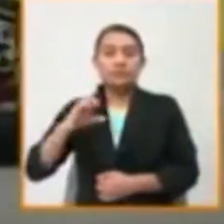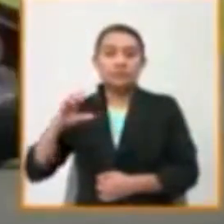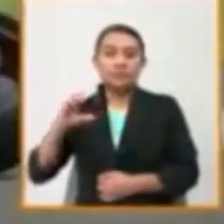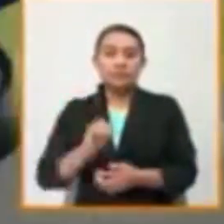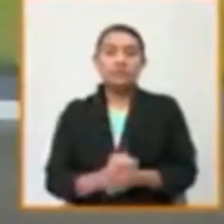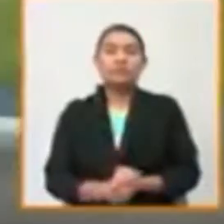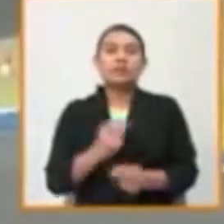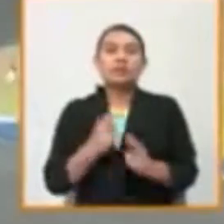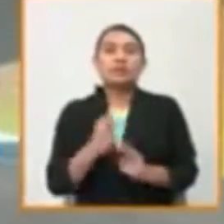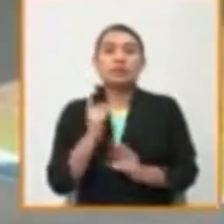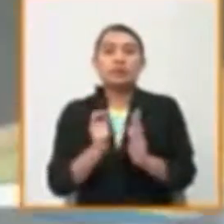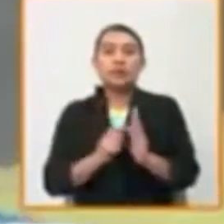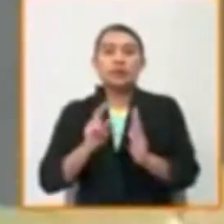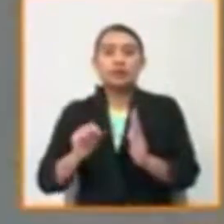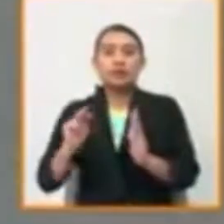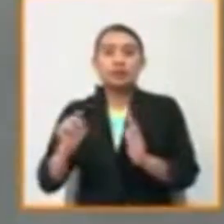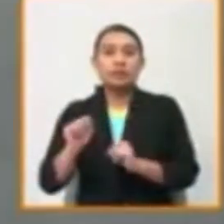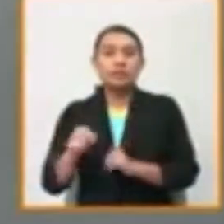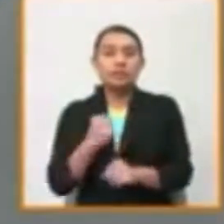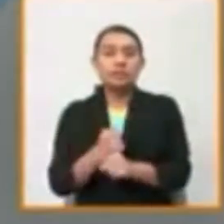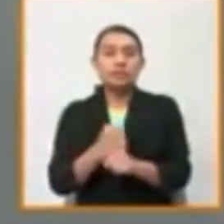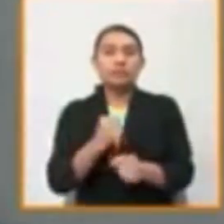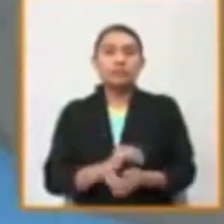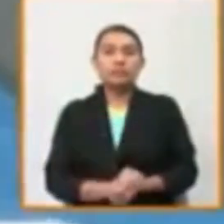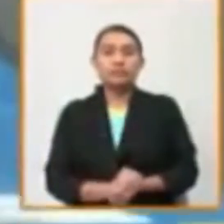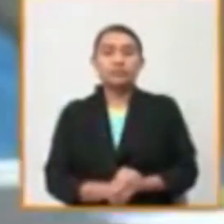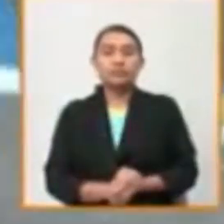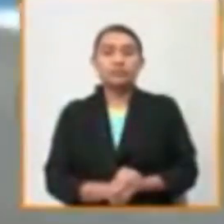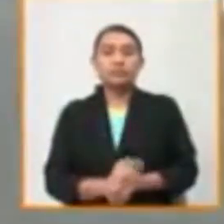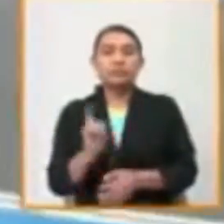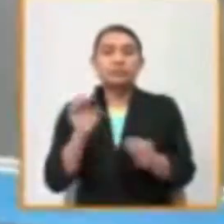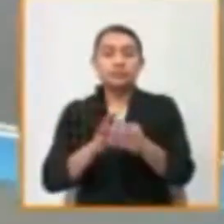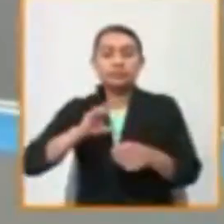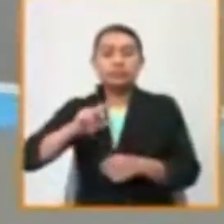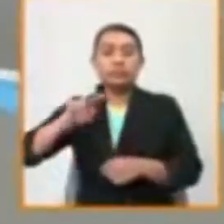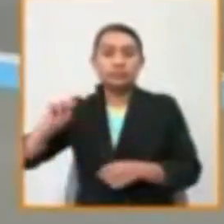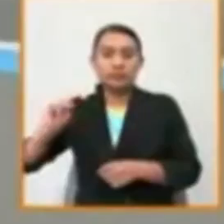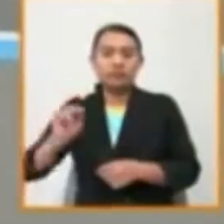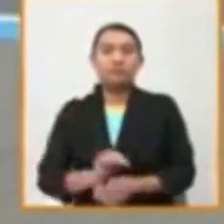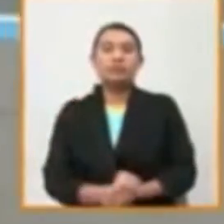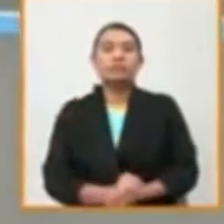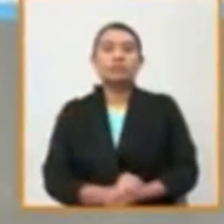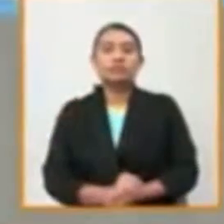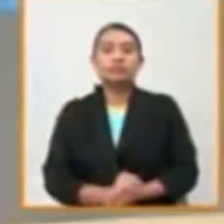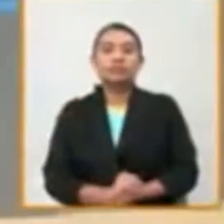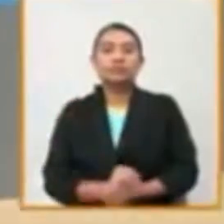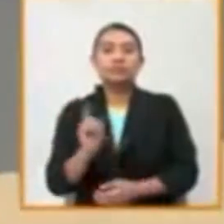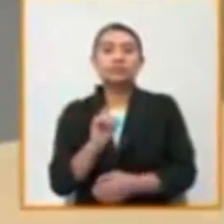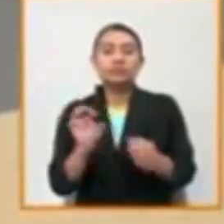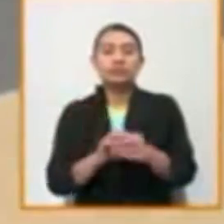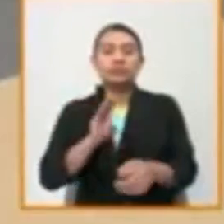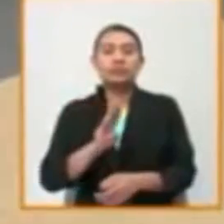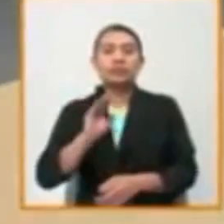ของอานนท์สังวานจาก Yamaha Rider Club Racing Team ตามมาด้วยชนนทุ่มใจและพาทิตชูประเทศโดยศึก